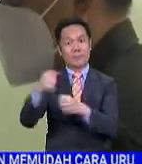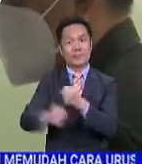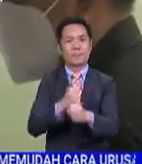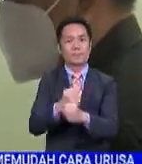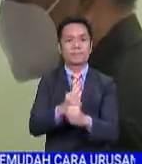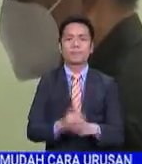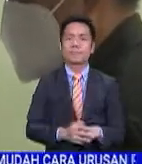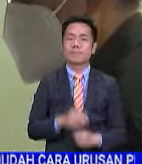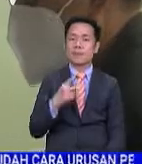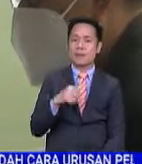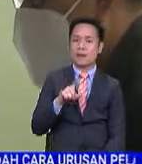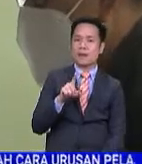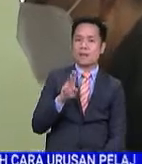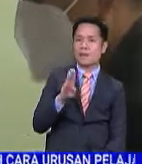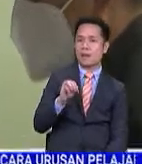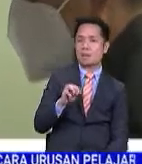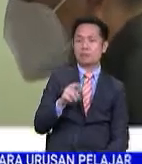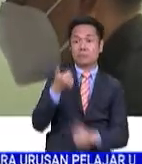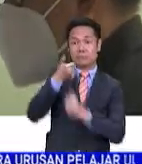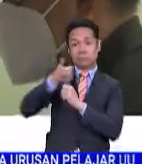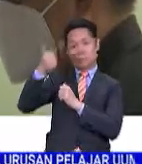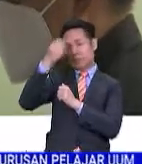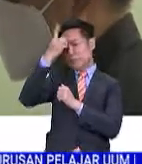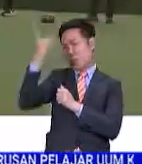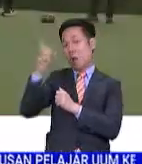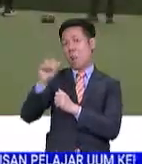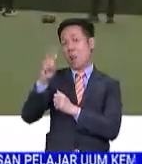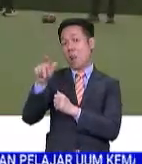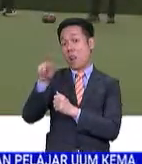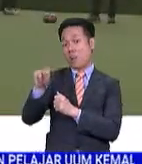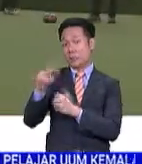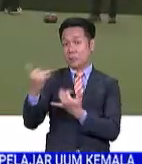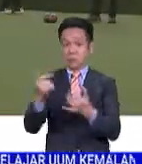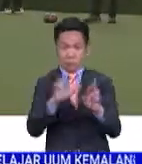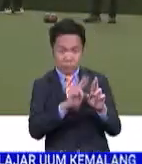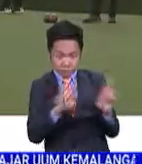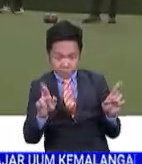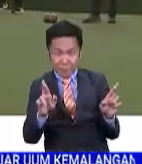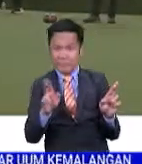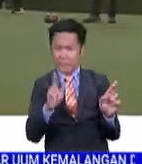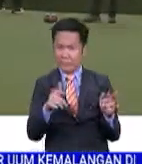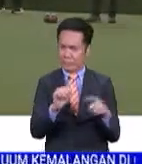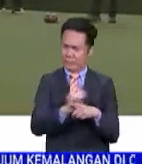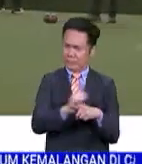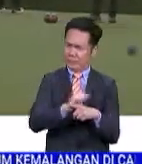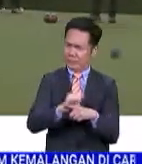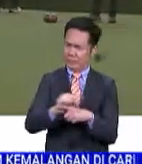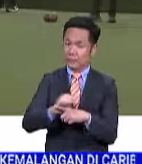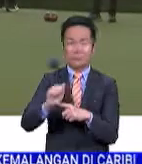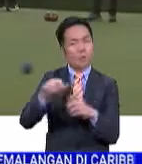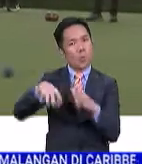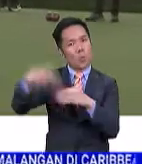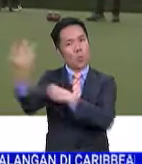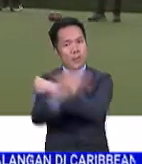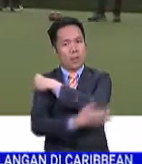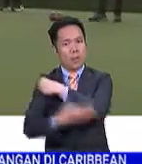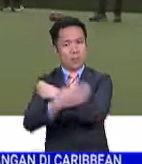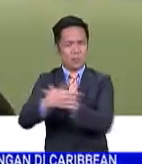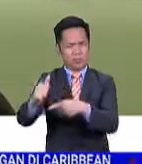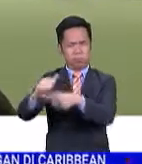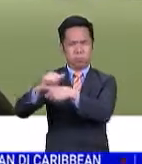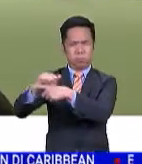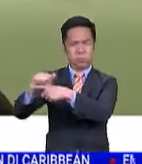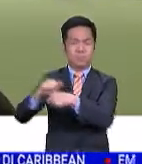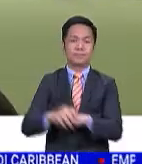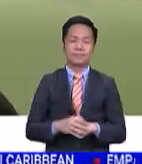Menurut Presiden PLBM, Dato' Awalan Abdul Aziz, antara yang dirancang termasuk latihan intensif di luar negara.